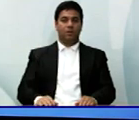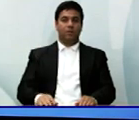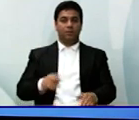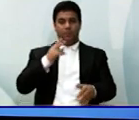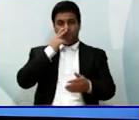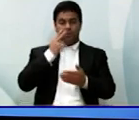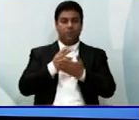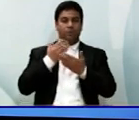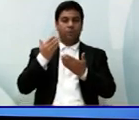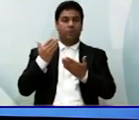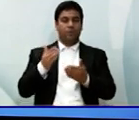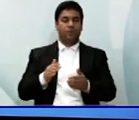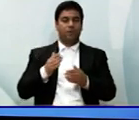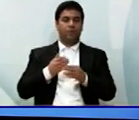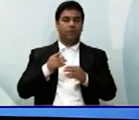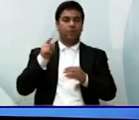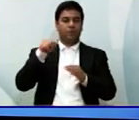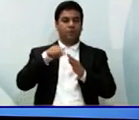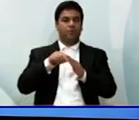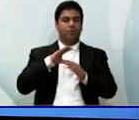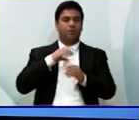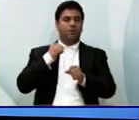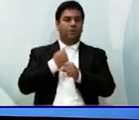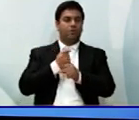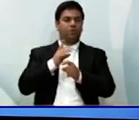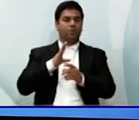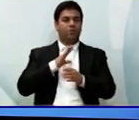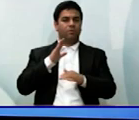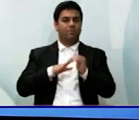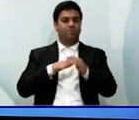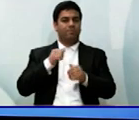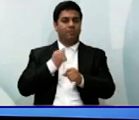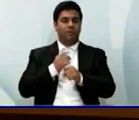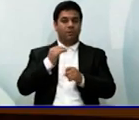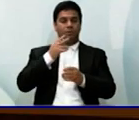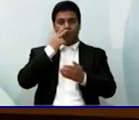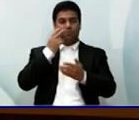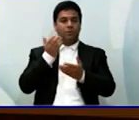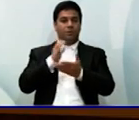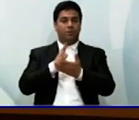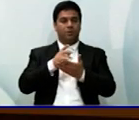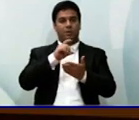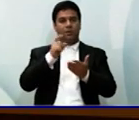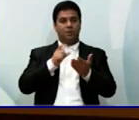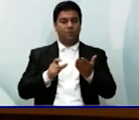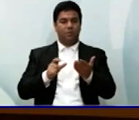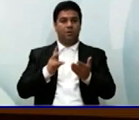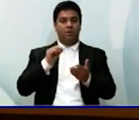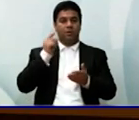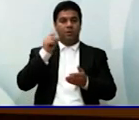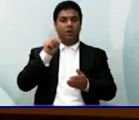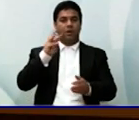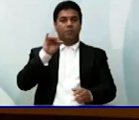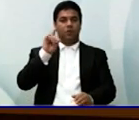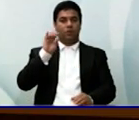Заглянем в его творческую лабораторию, познакомимся со стихотворением «На далекой Амазонке».